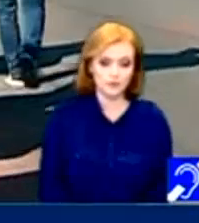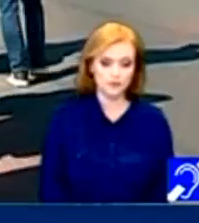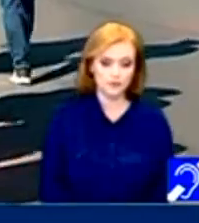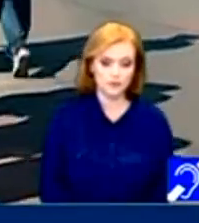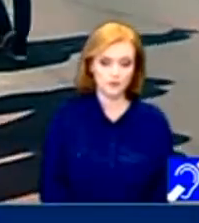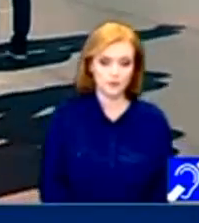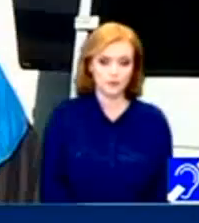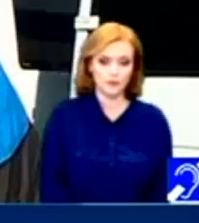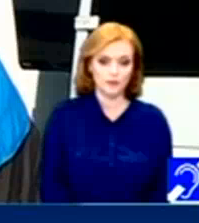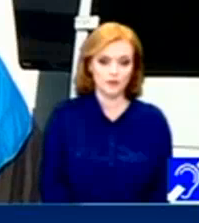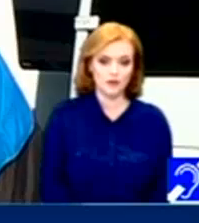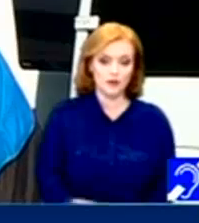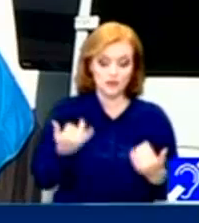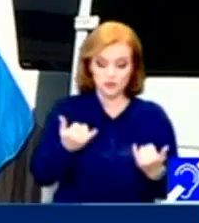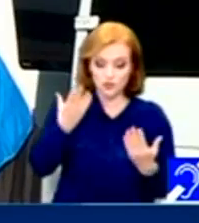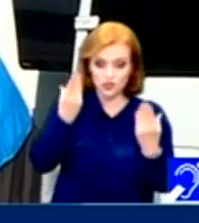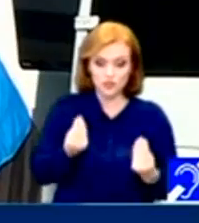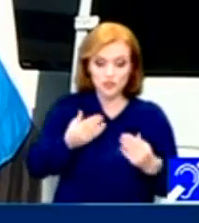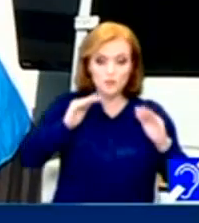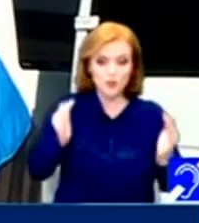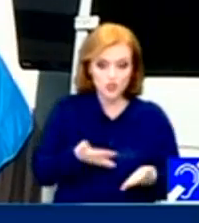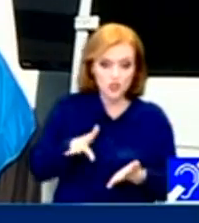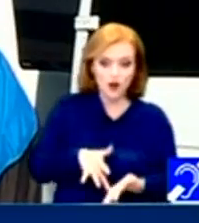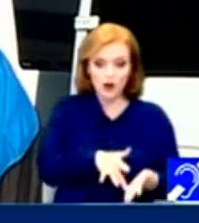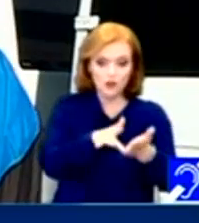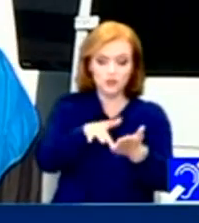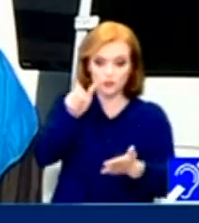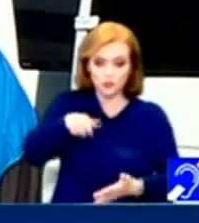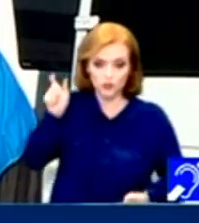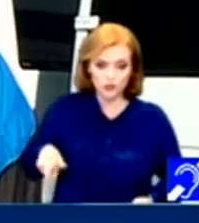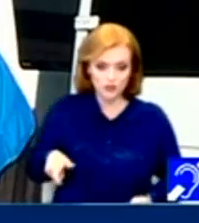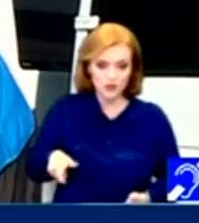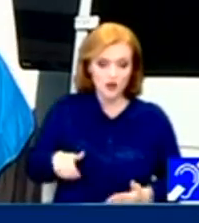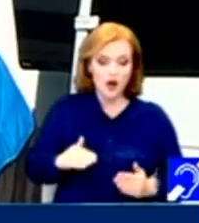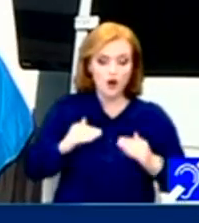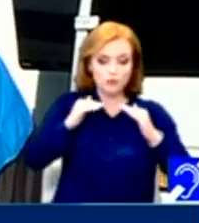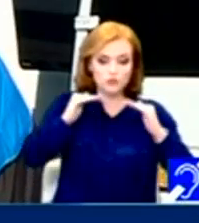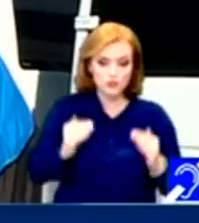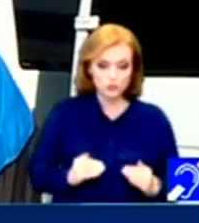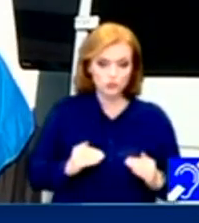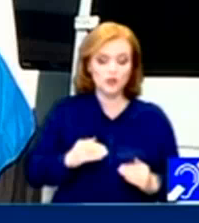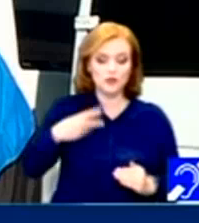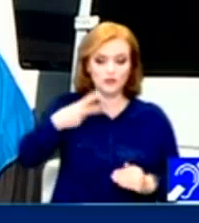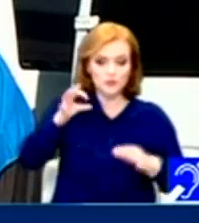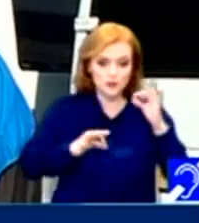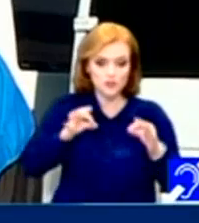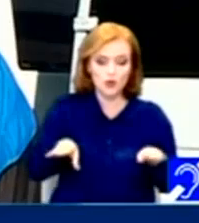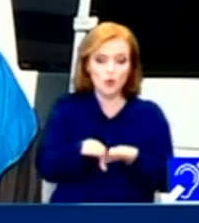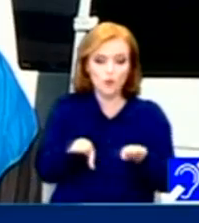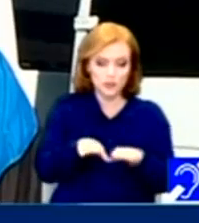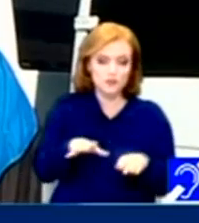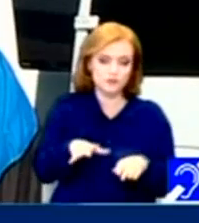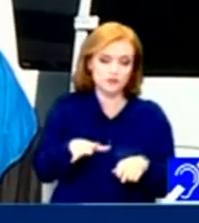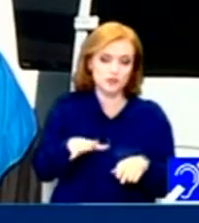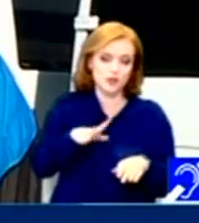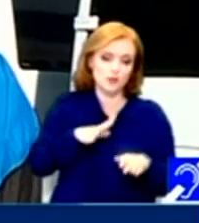față sunt cu mult mai puțin călători. Au scăzut la, cred că, 20% de cum erau de jumătate de